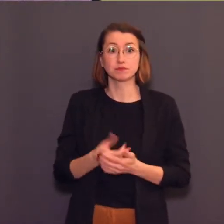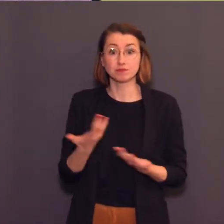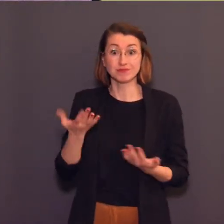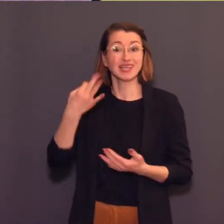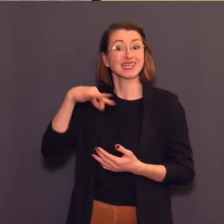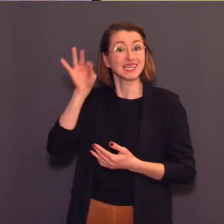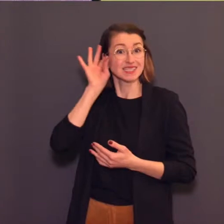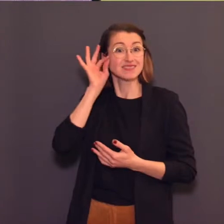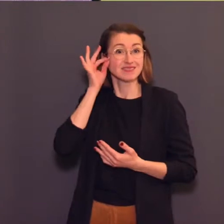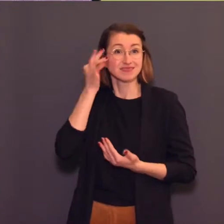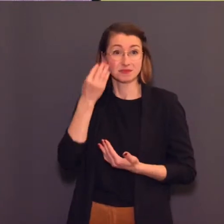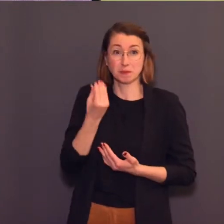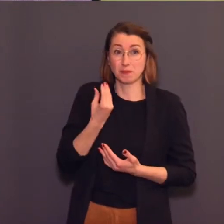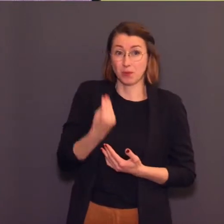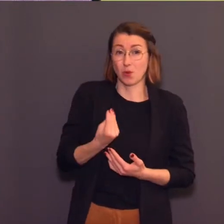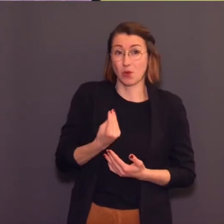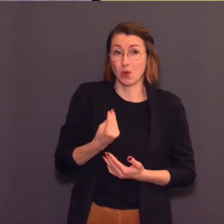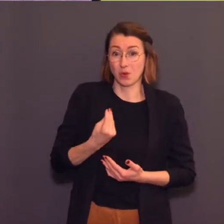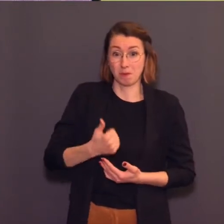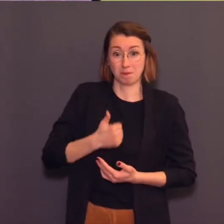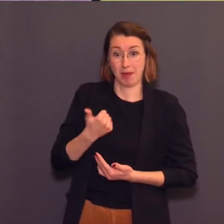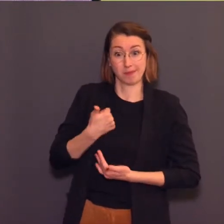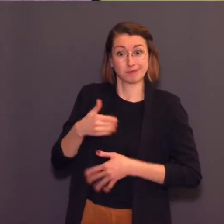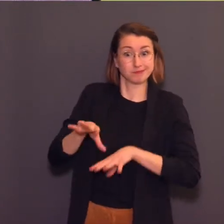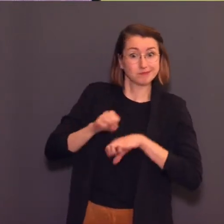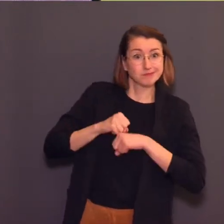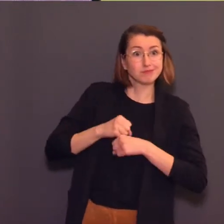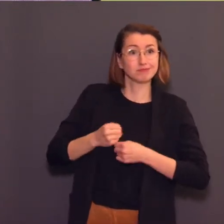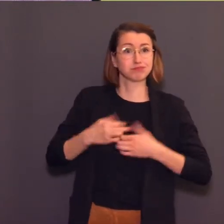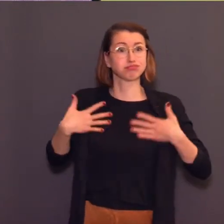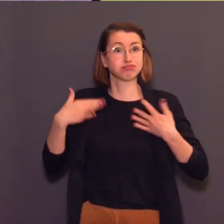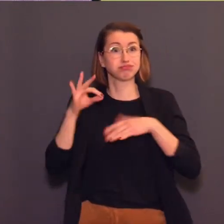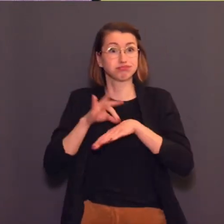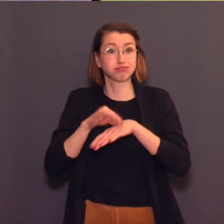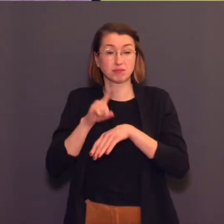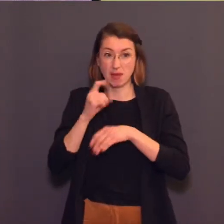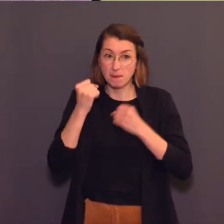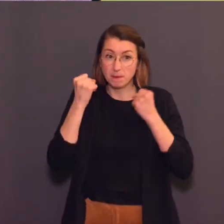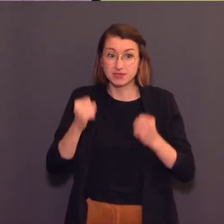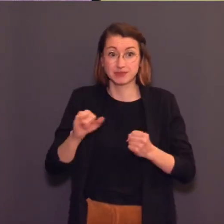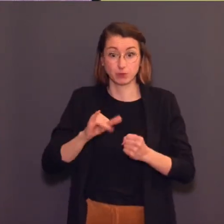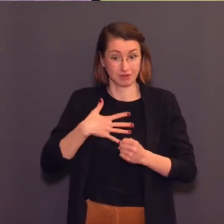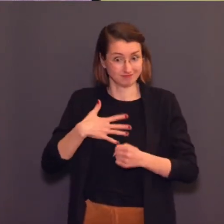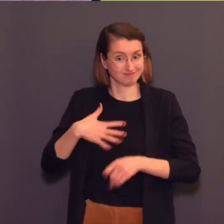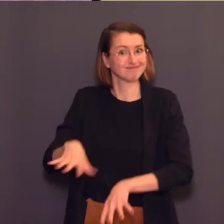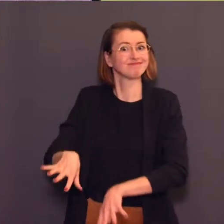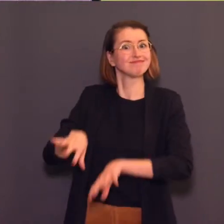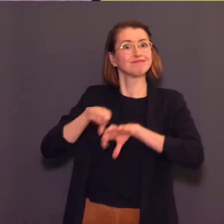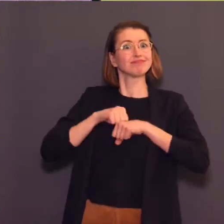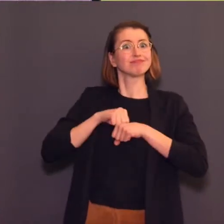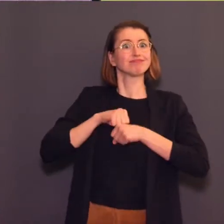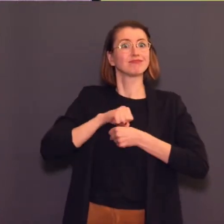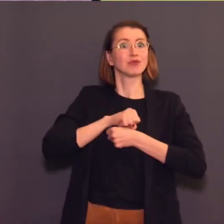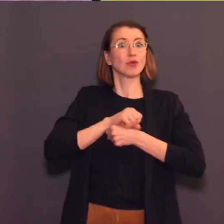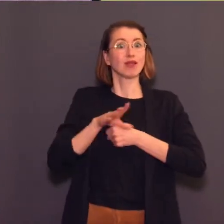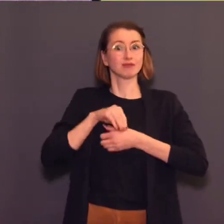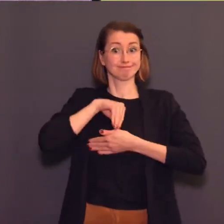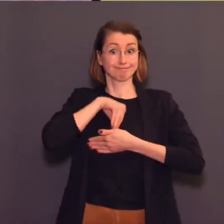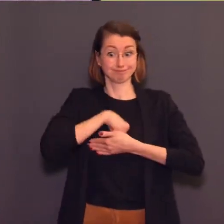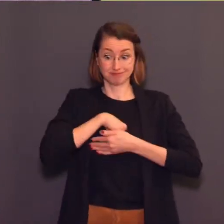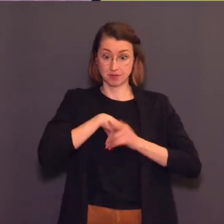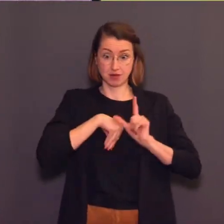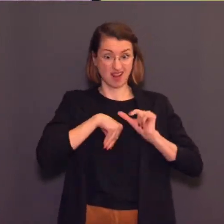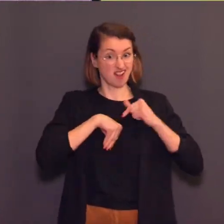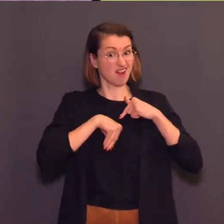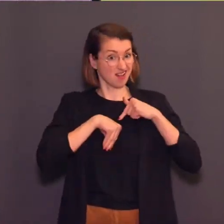par contre, il n'est pas exclu du tout que vous puissiez, ne fût-ce que pendant un temps court, être porteur du virus et servir de